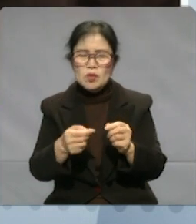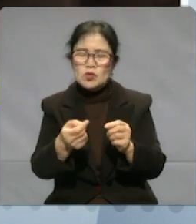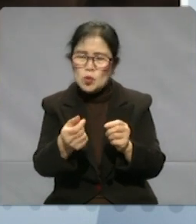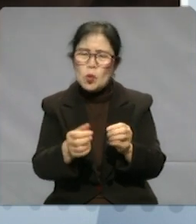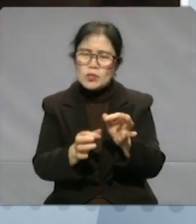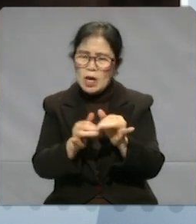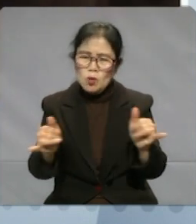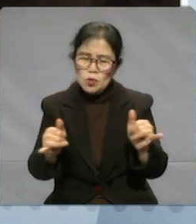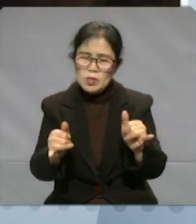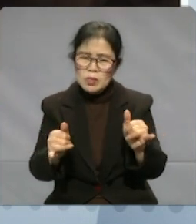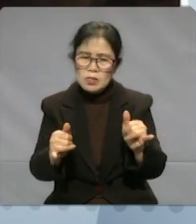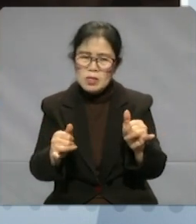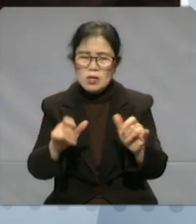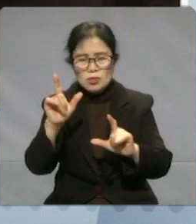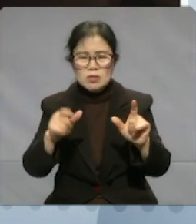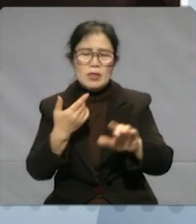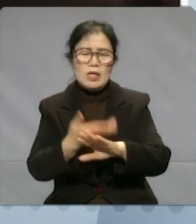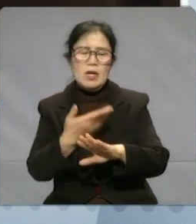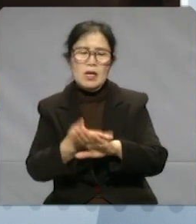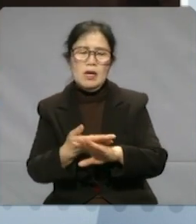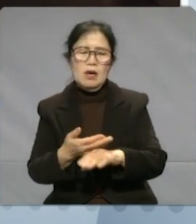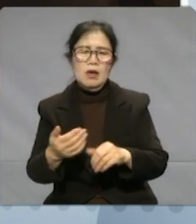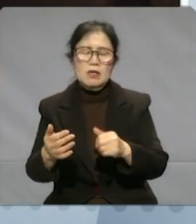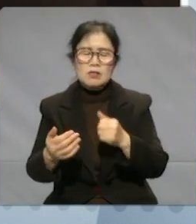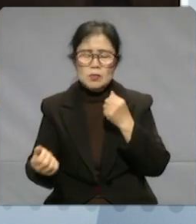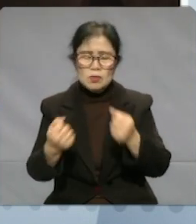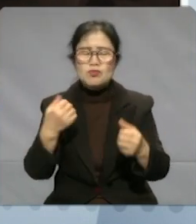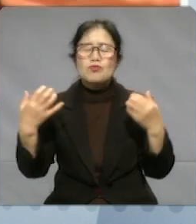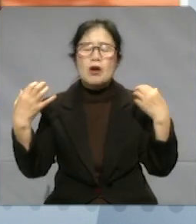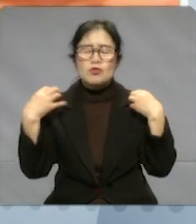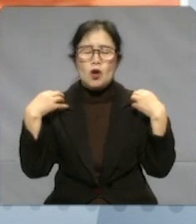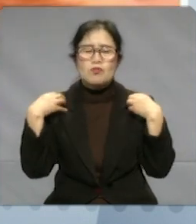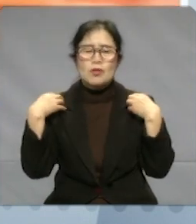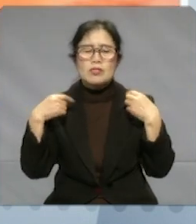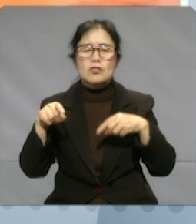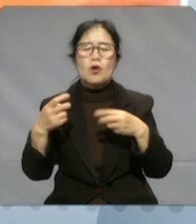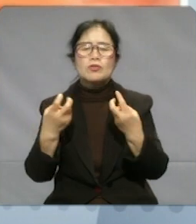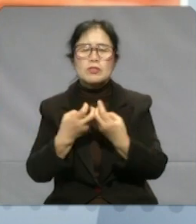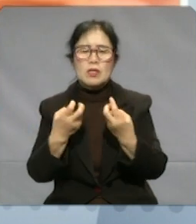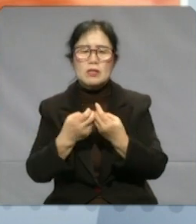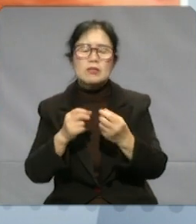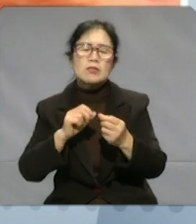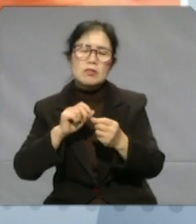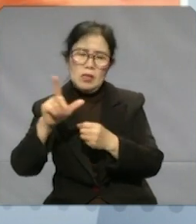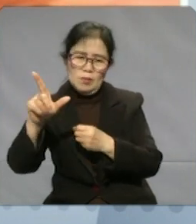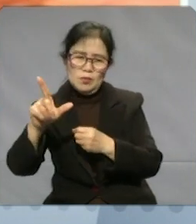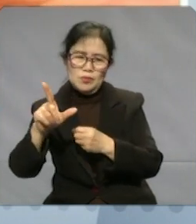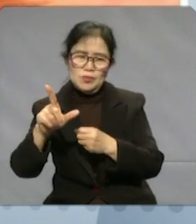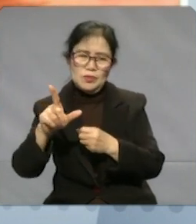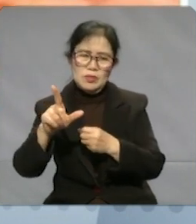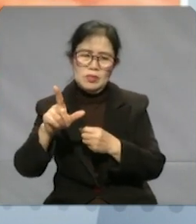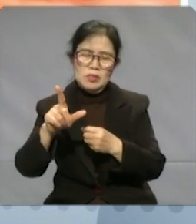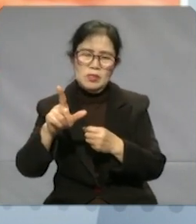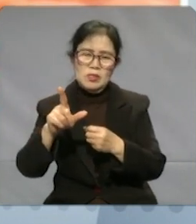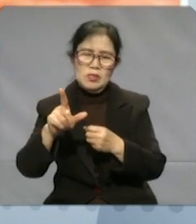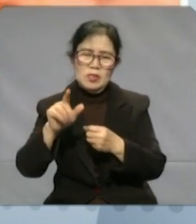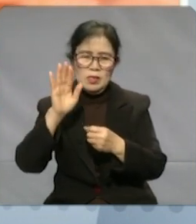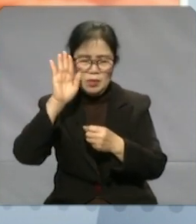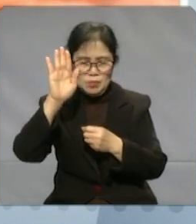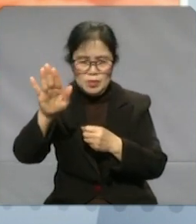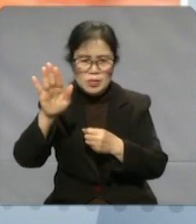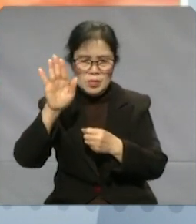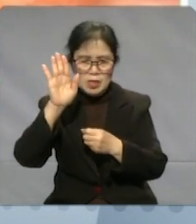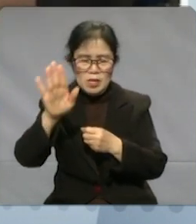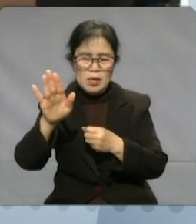좀 괴리가 있거든요. 그럼에도 불구하고 정부에서 내놓는 정책의 많은 부분들이 이런 식의 미래지향적인